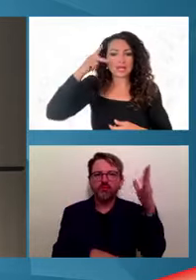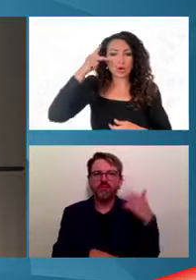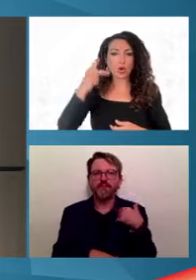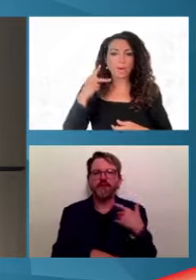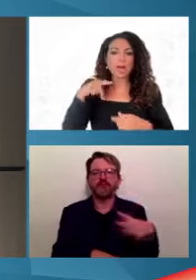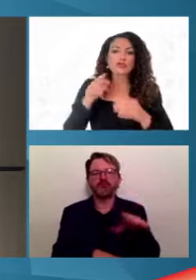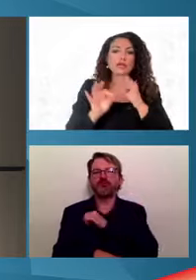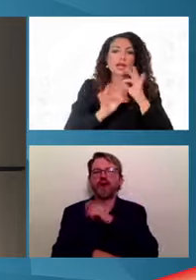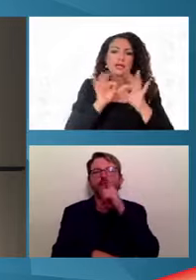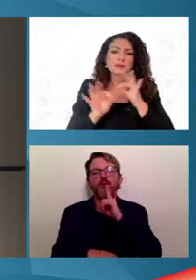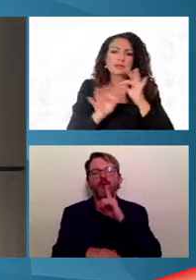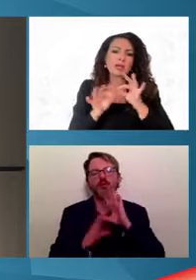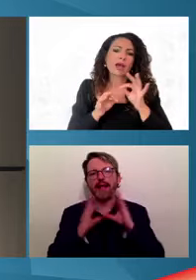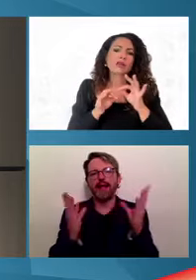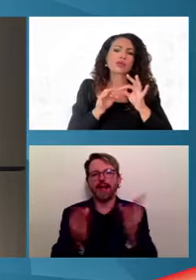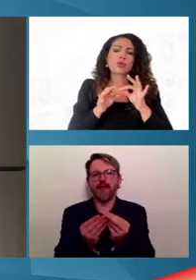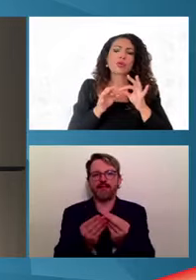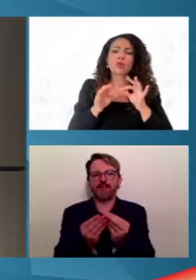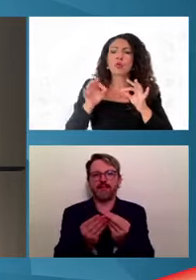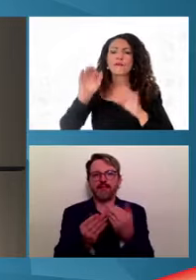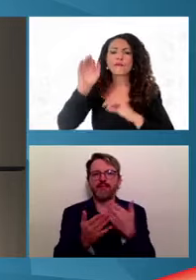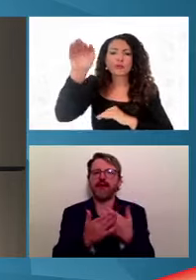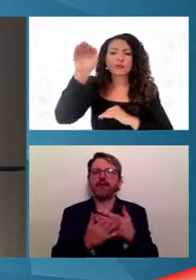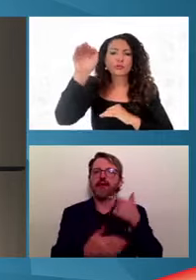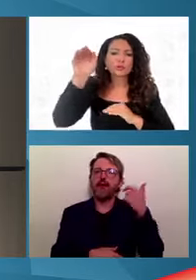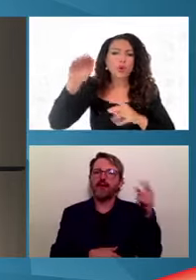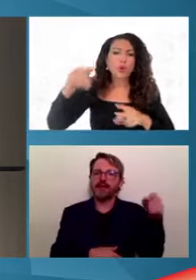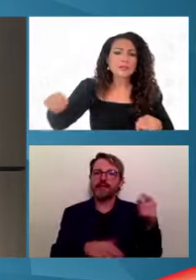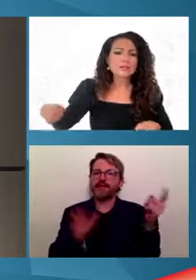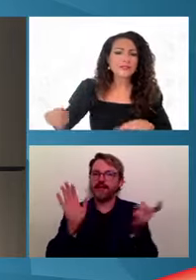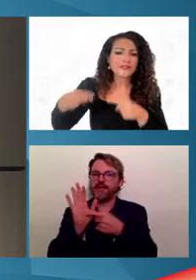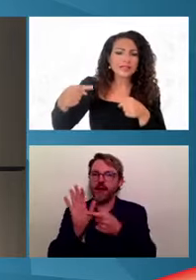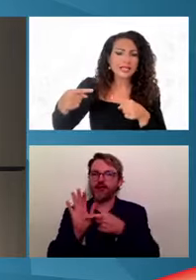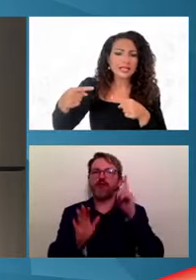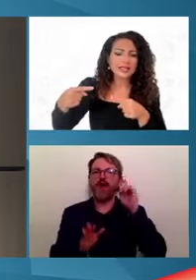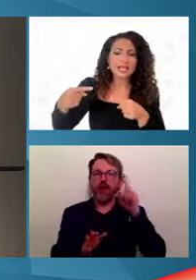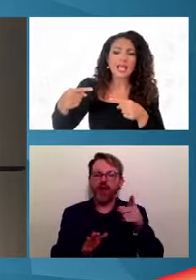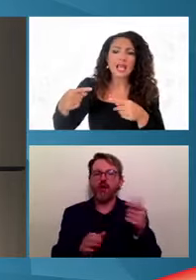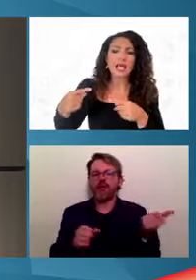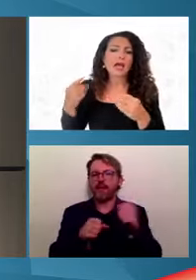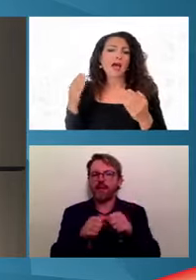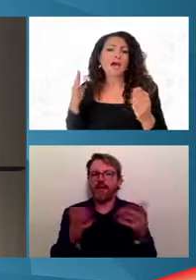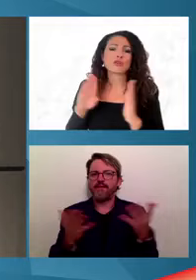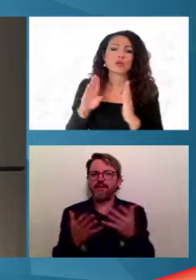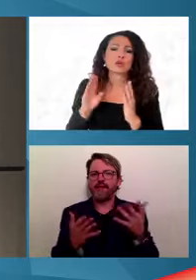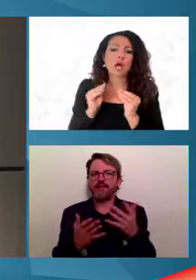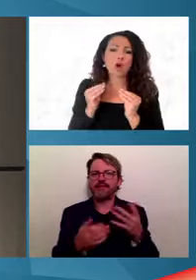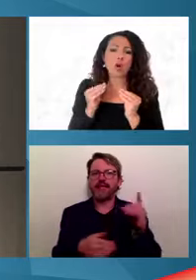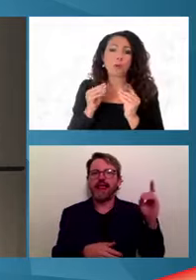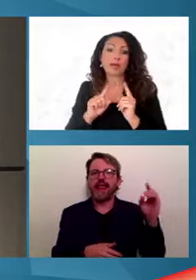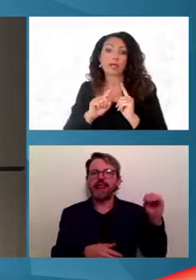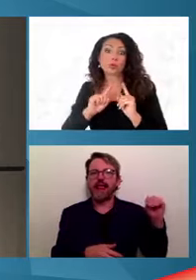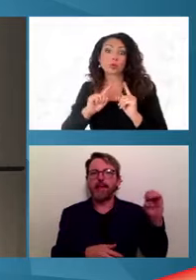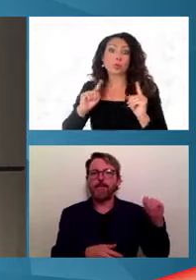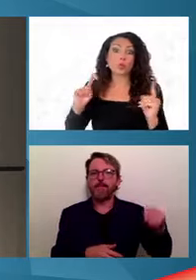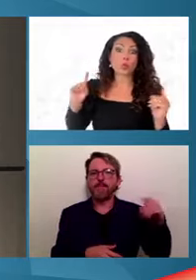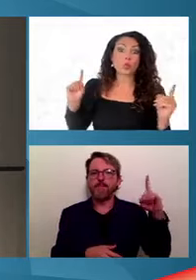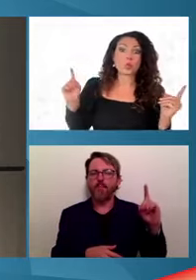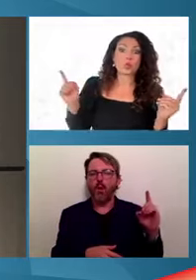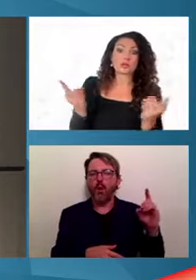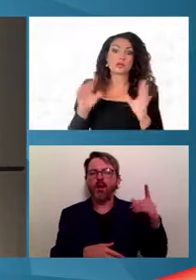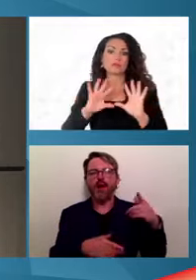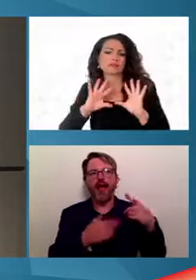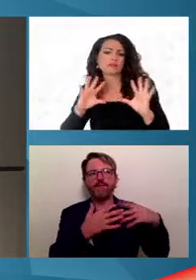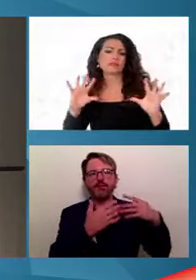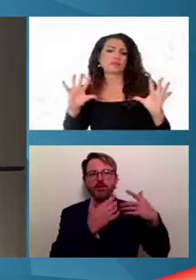nur gemeinsam. Und zu einer dieser Herausforderungen gehört natürlich auch der demografische Wandel, die Veränderung der Gesellschaft,